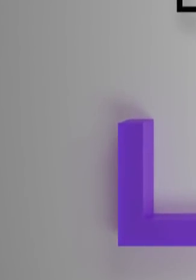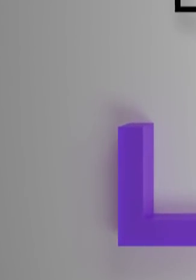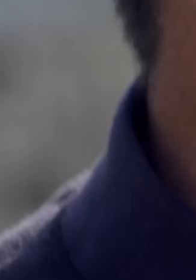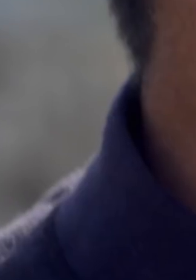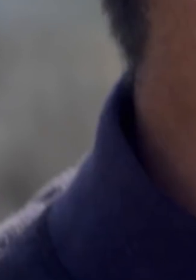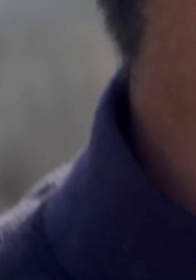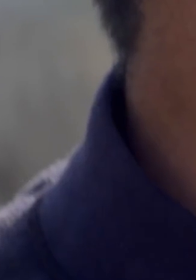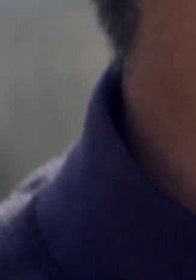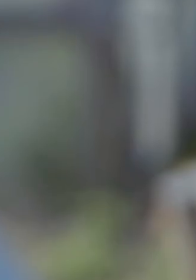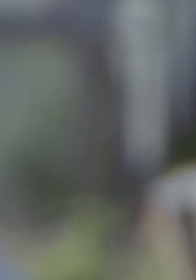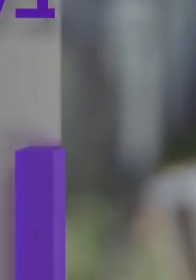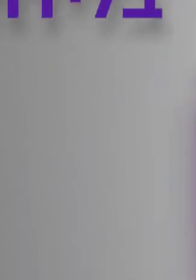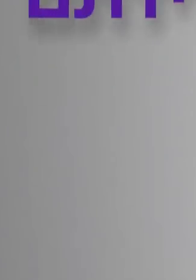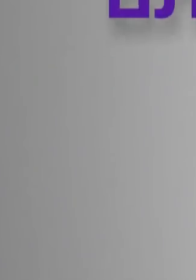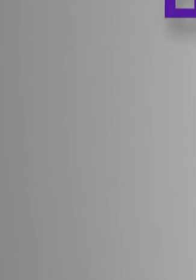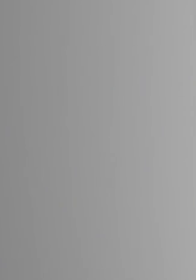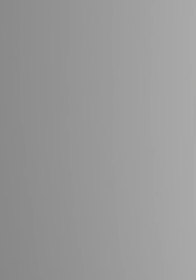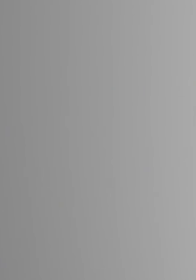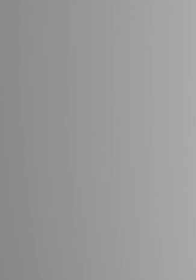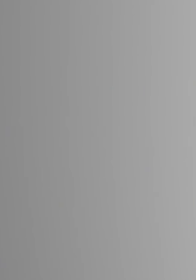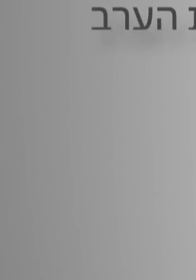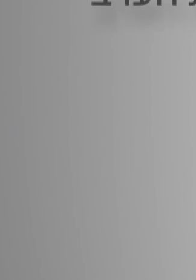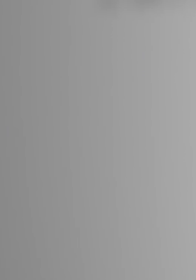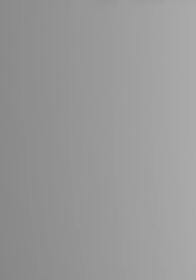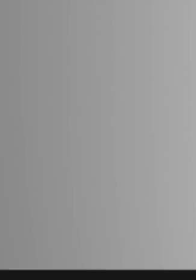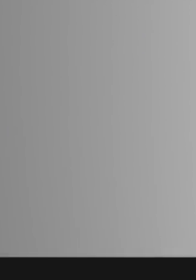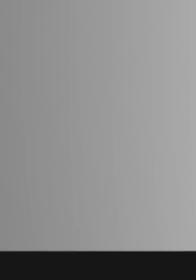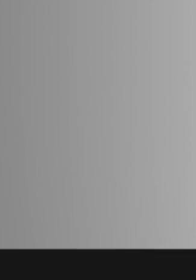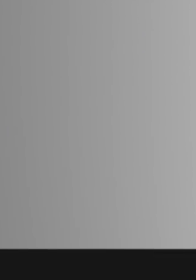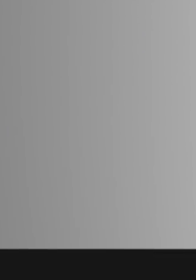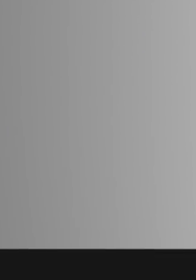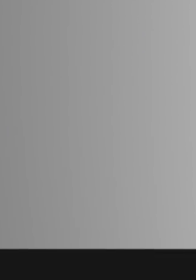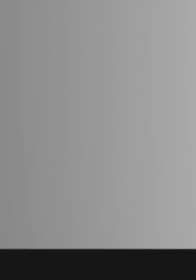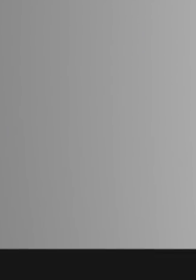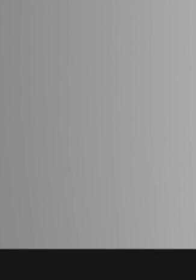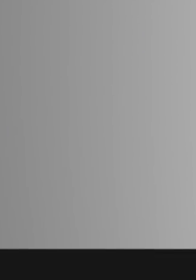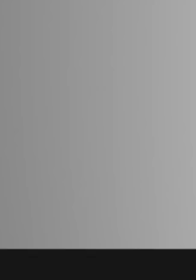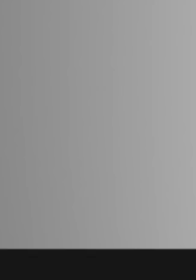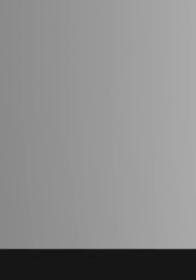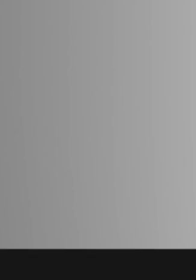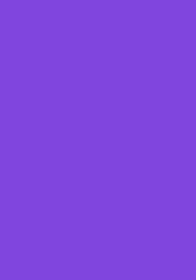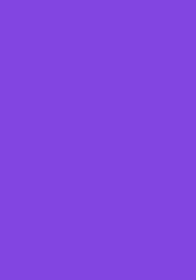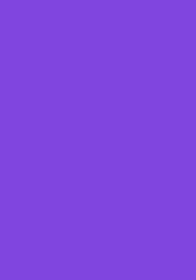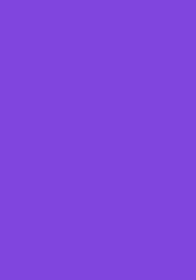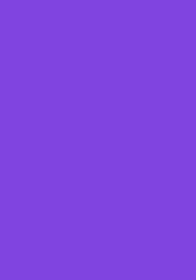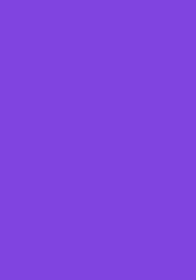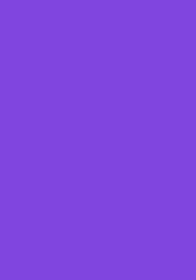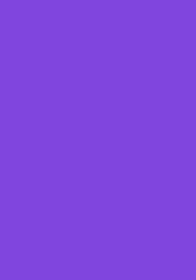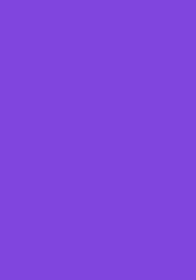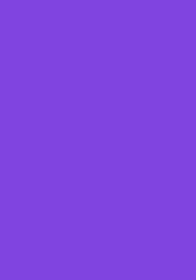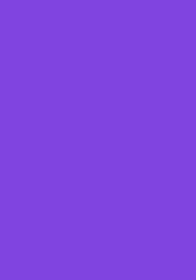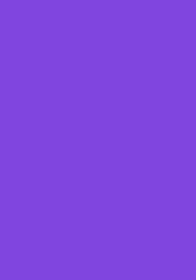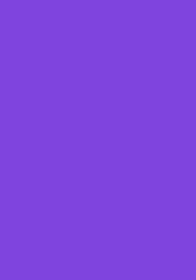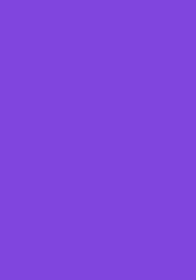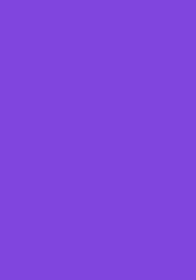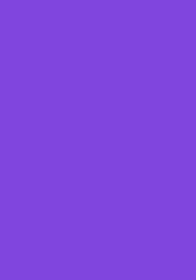רושם בתוך יומן מסע. הופרדו בלידתם. מיד אחרי חדשות הערב. תעשו אחת ועוד